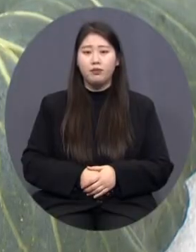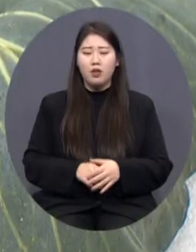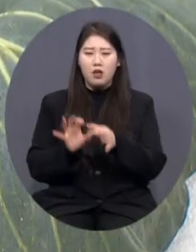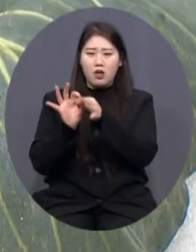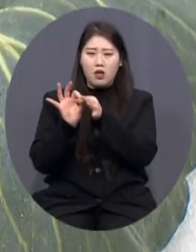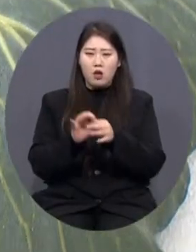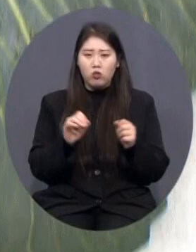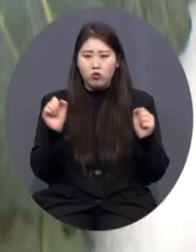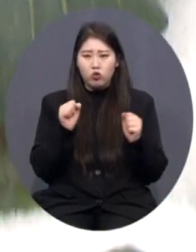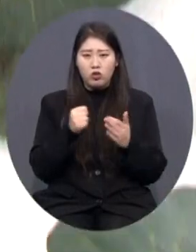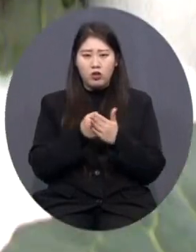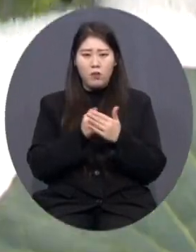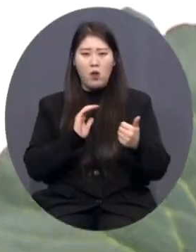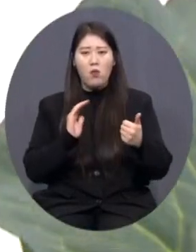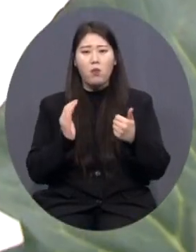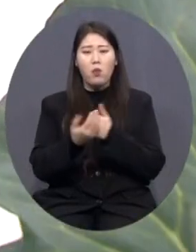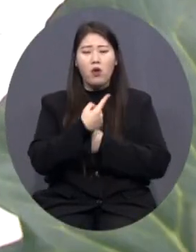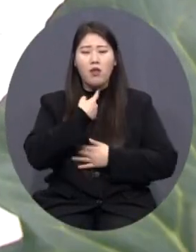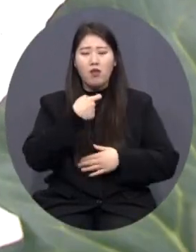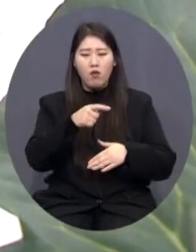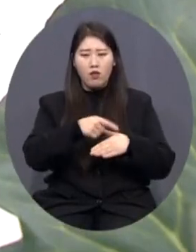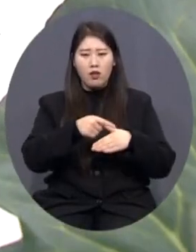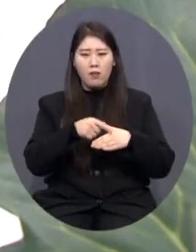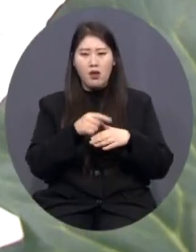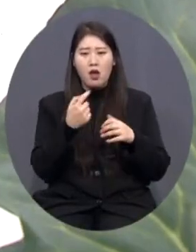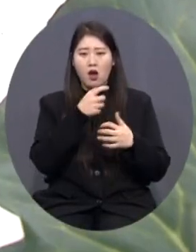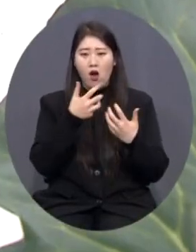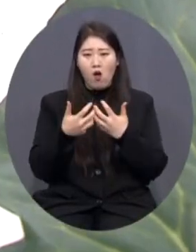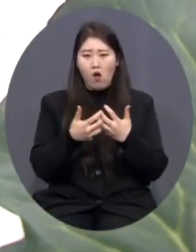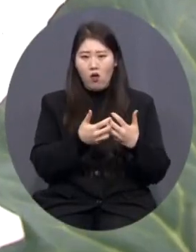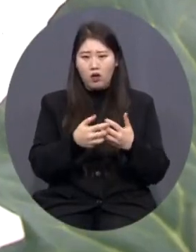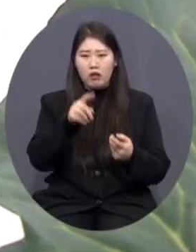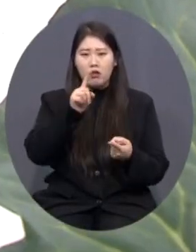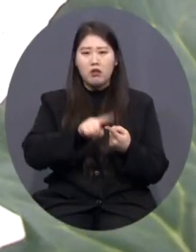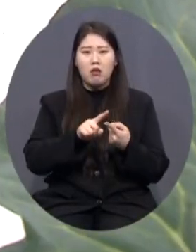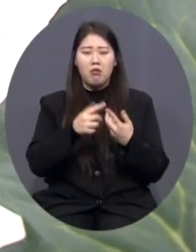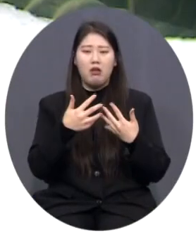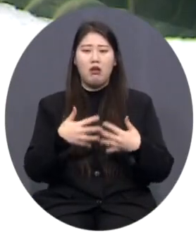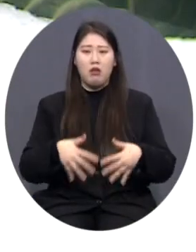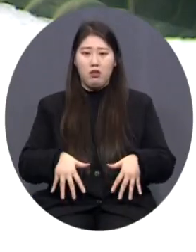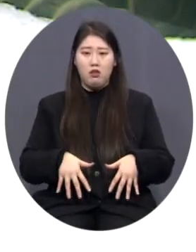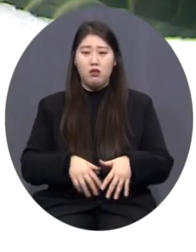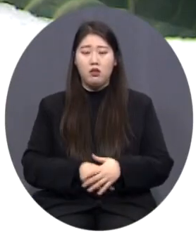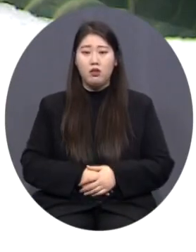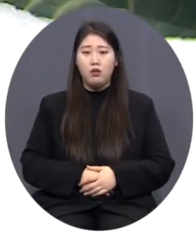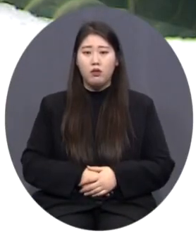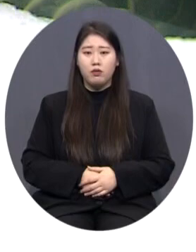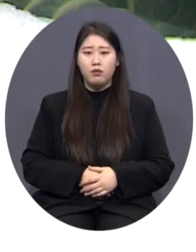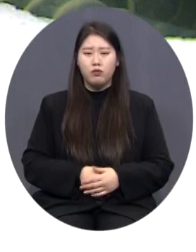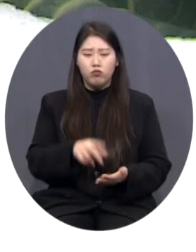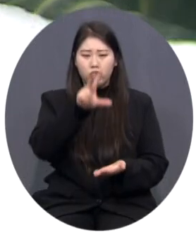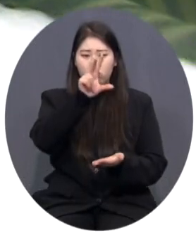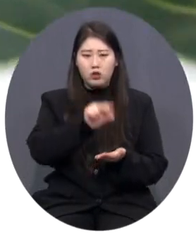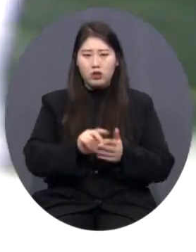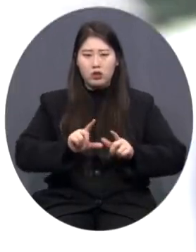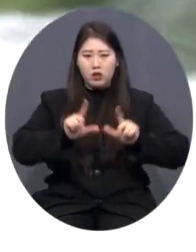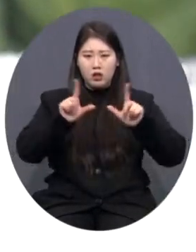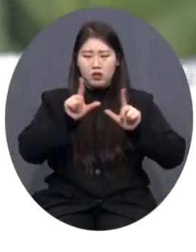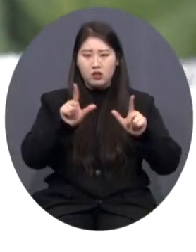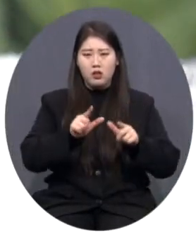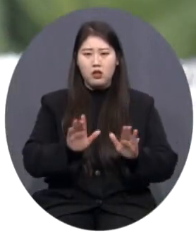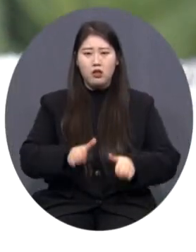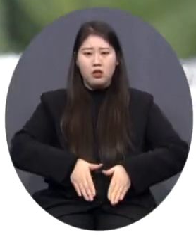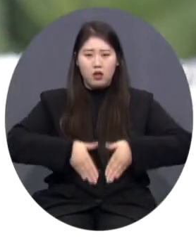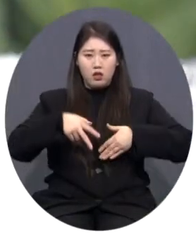계속된 한파에 보호막 역할을 하는 겉잎이 얼어 그대로 내려앉아버린 겁니다. 문제는 날이 풀려도 양배추가 더